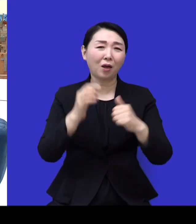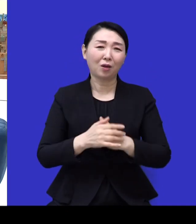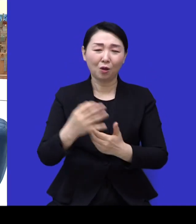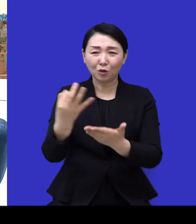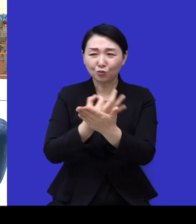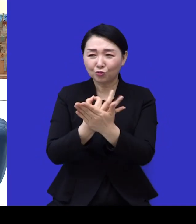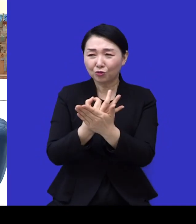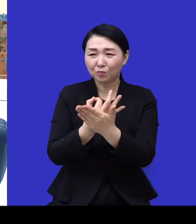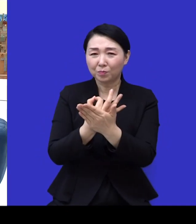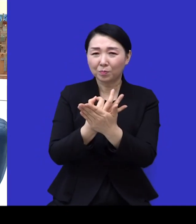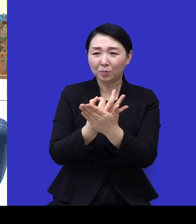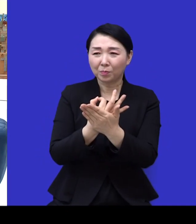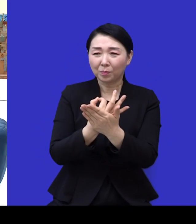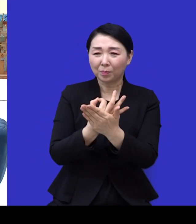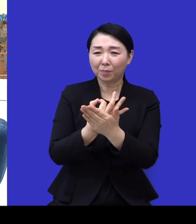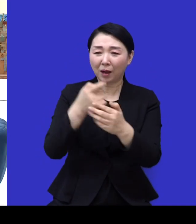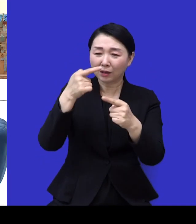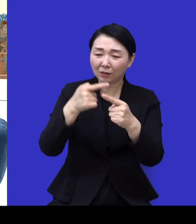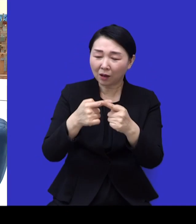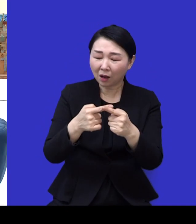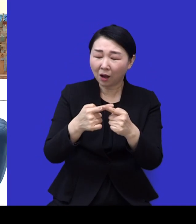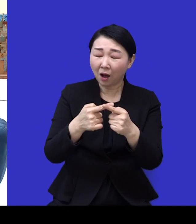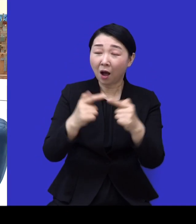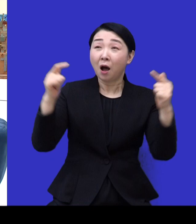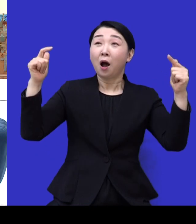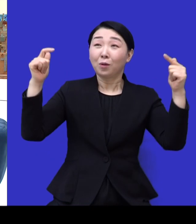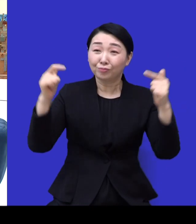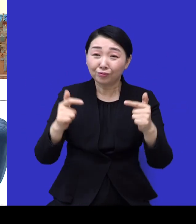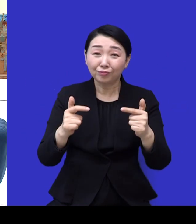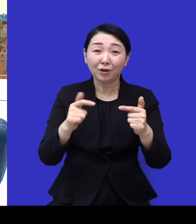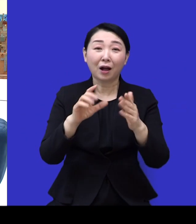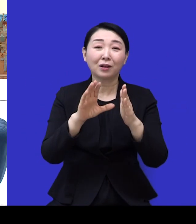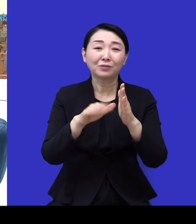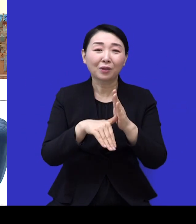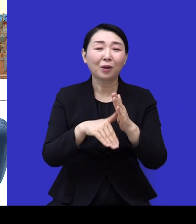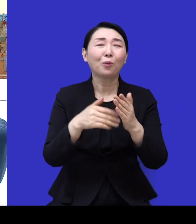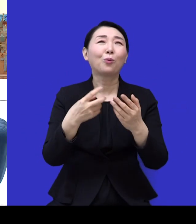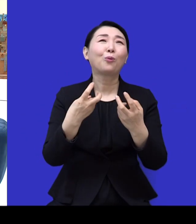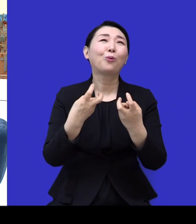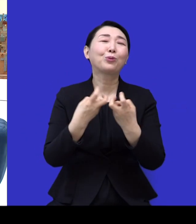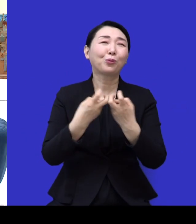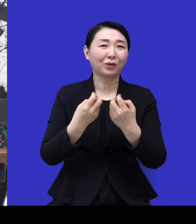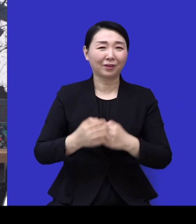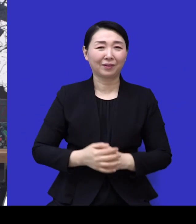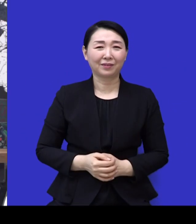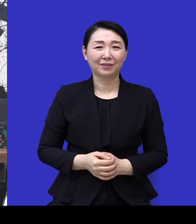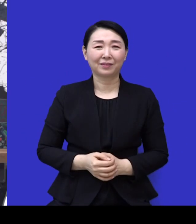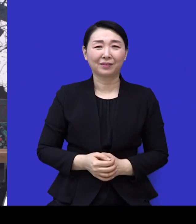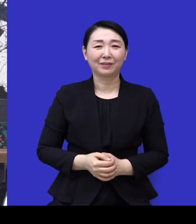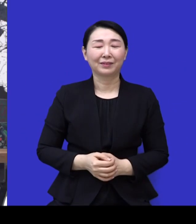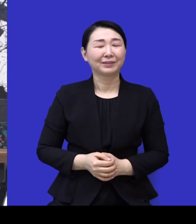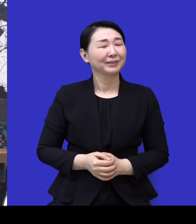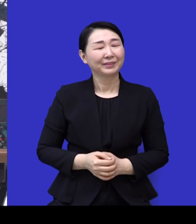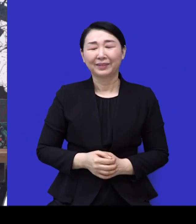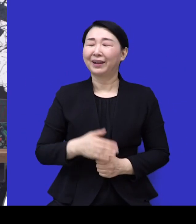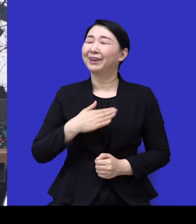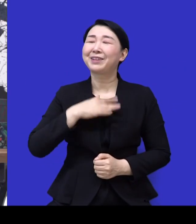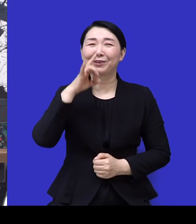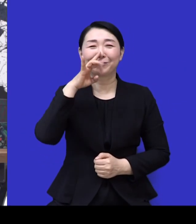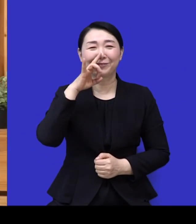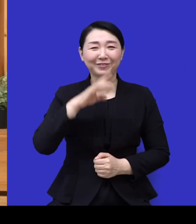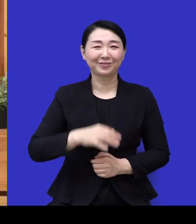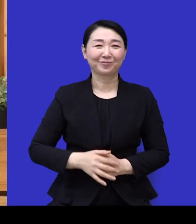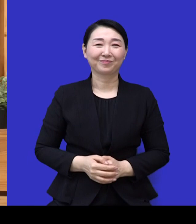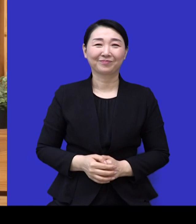수입이 돈이 들어오다가 갑자기 줄면은 이게 막 쓸 때도 있고 막 이런데 네. 그걸 안 너무